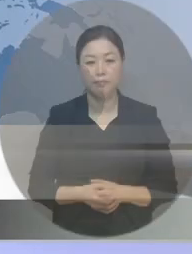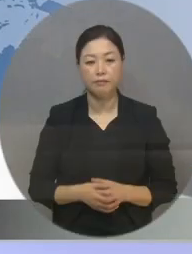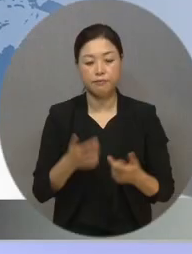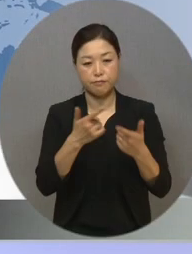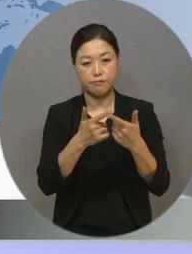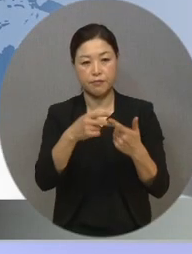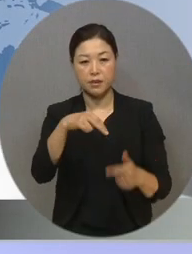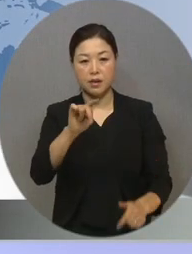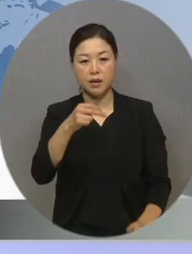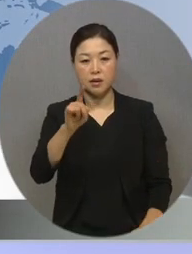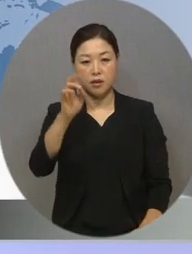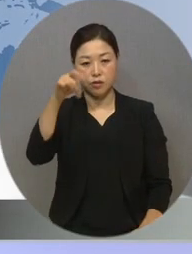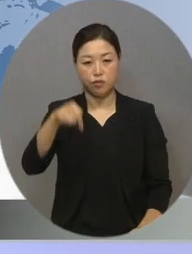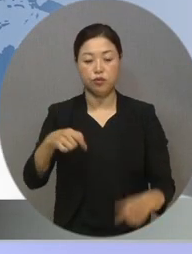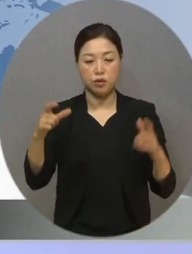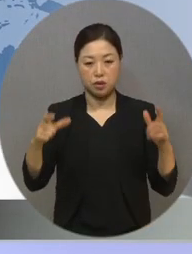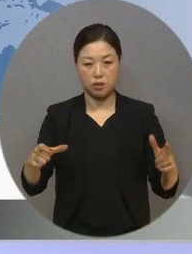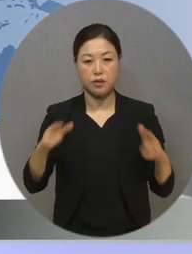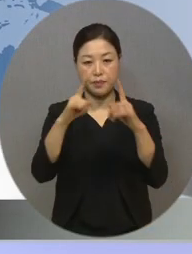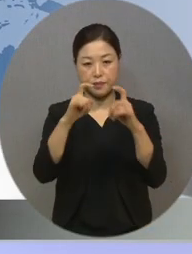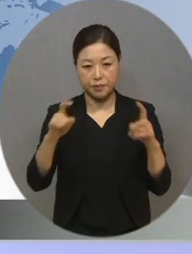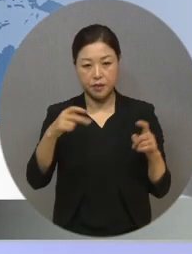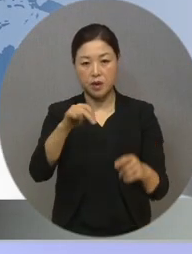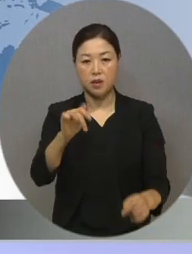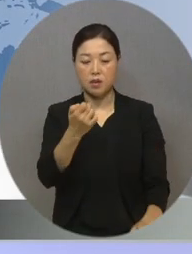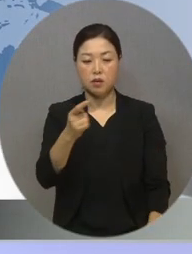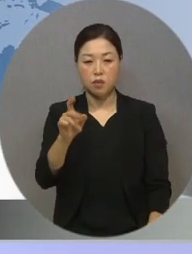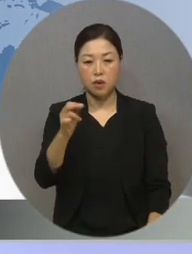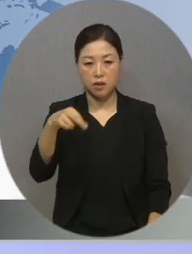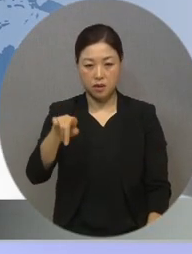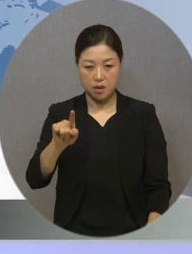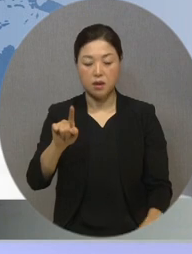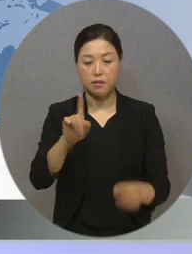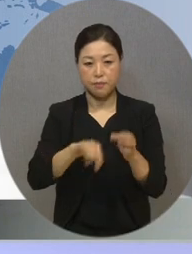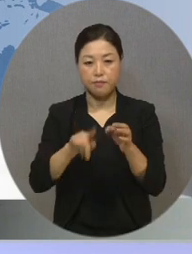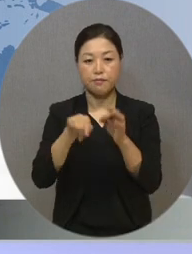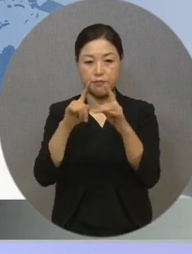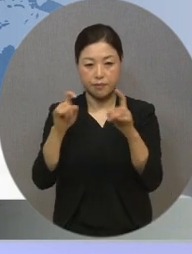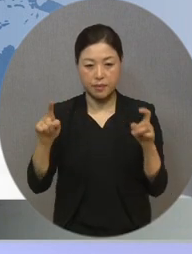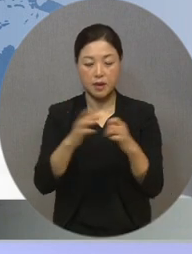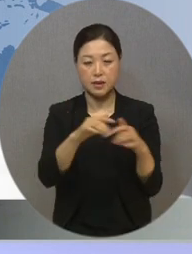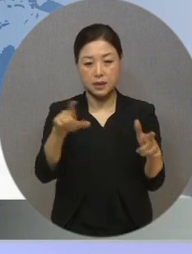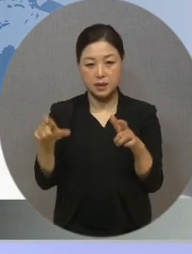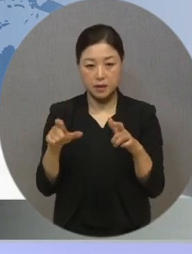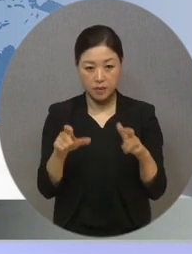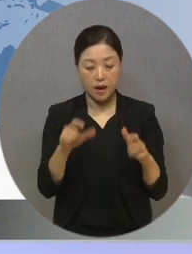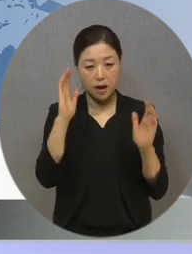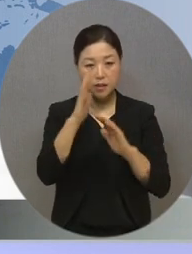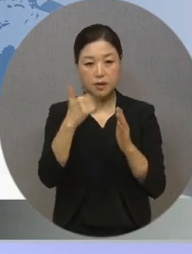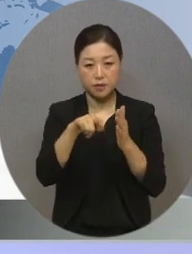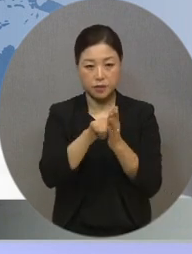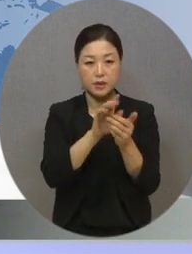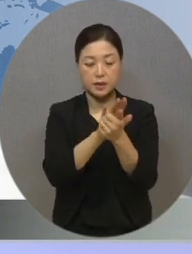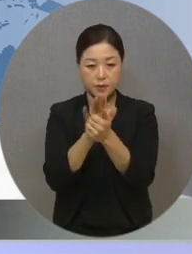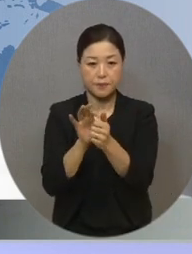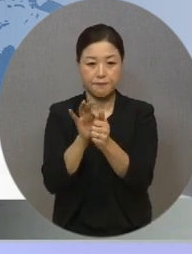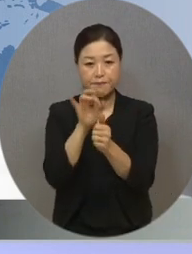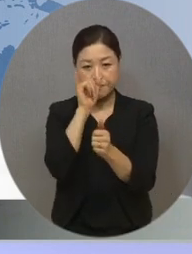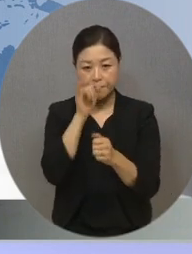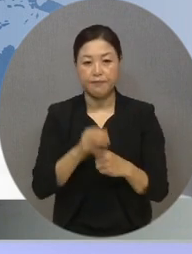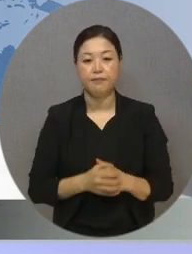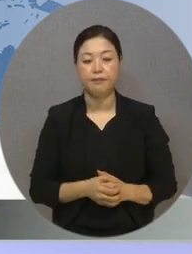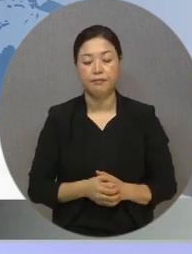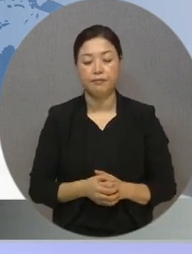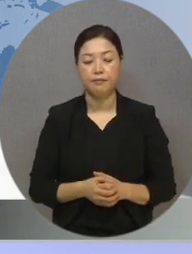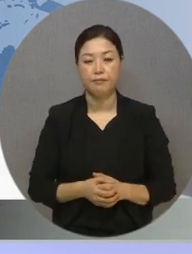부산 사상구에 위치한 사찰 성광사에서 지역의 학생들을 위한 희망 나눔 장학금 전달식을 가졌습니다.